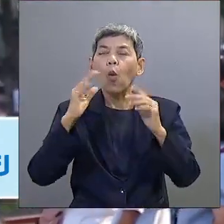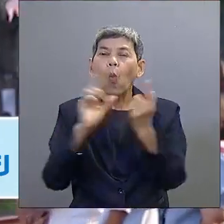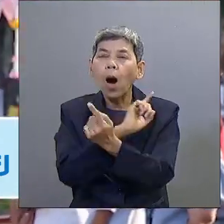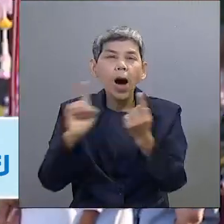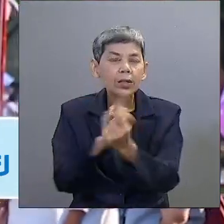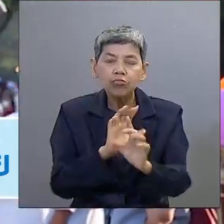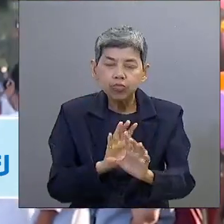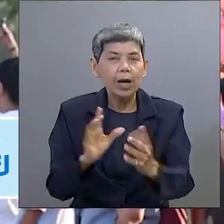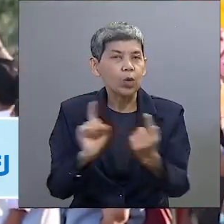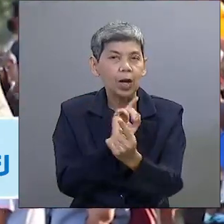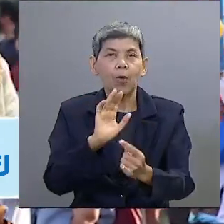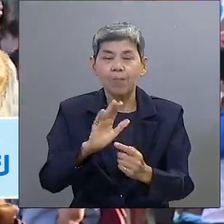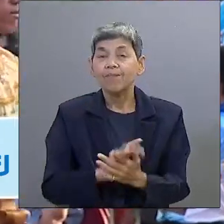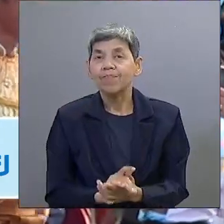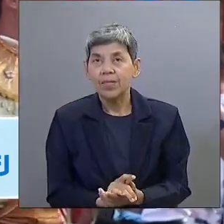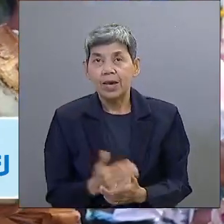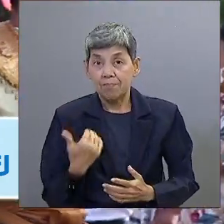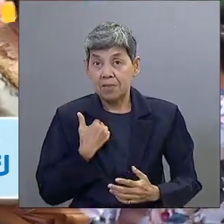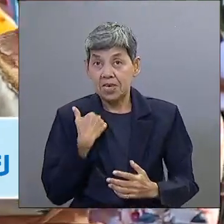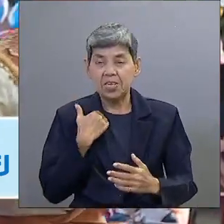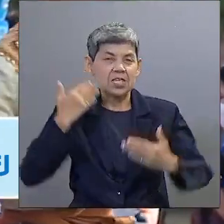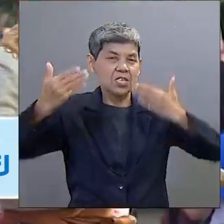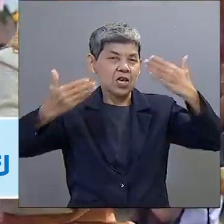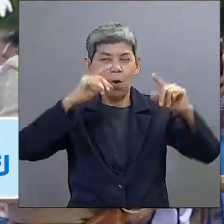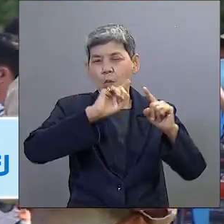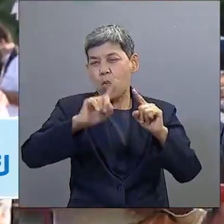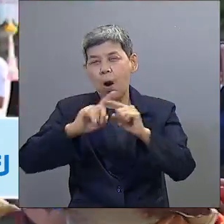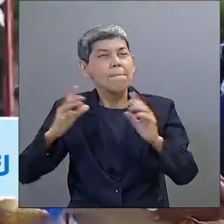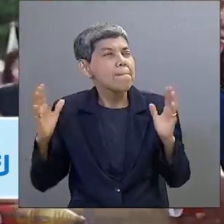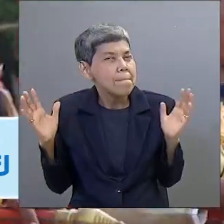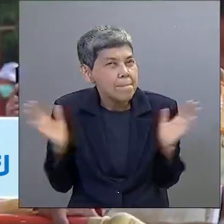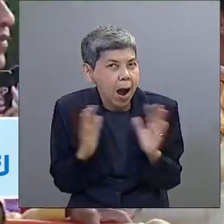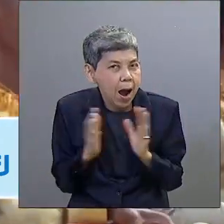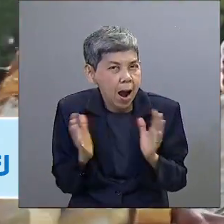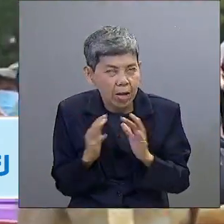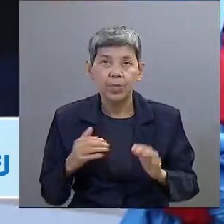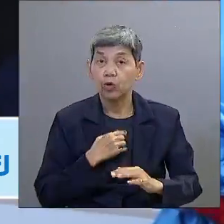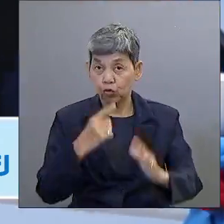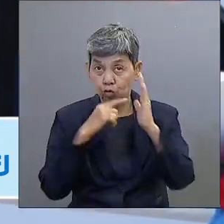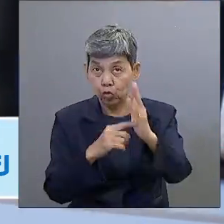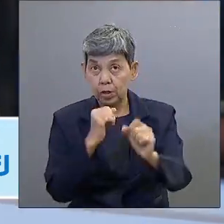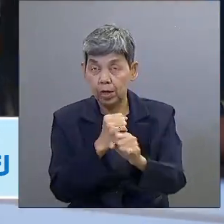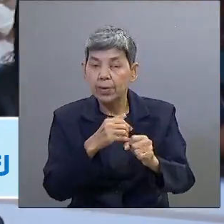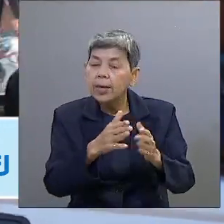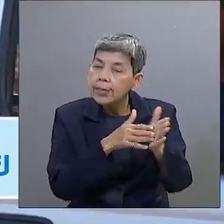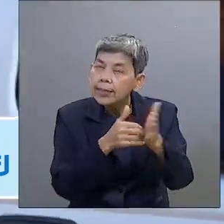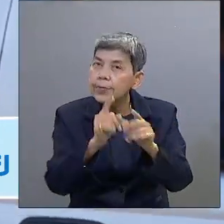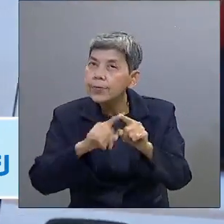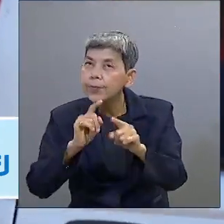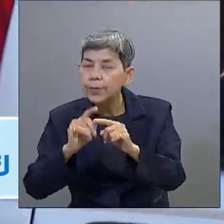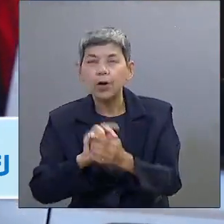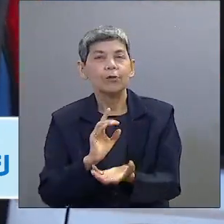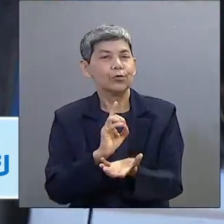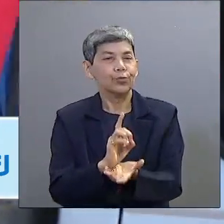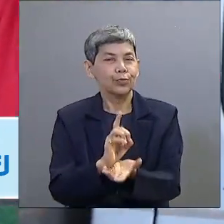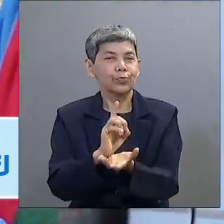ณีวิถีชีวิตครับ นอกจากนั้นในงานก็ยังมีกิจกรรมต่างๆอีกมากมายนะคะคุณผู้ชมอย่างเช่นโซนสีสันแห่งสายน้ำมหากรรมลอยกระ